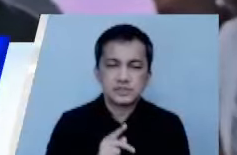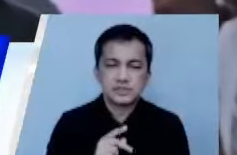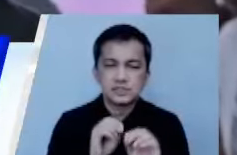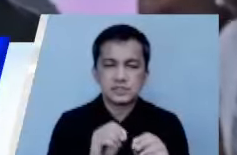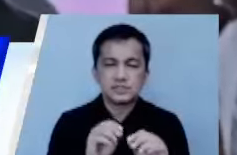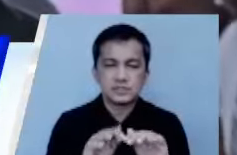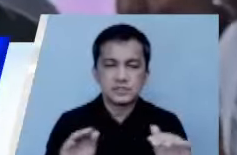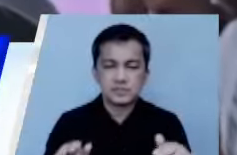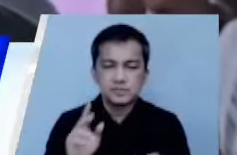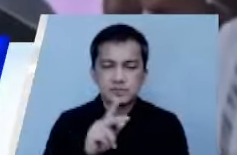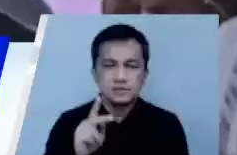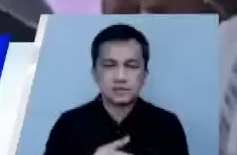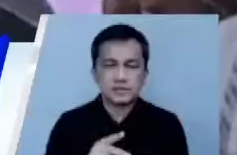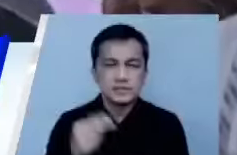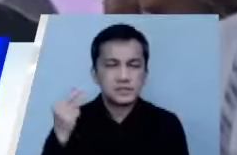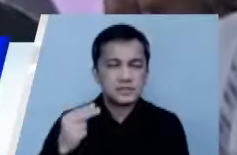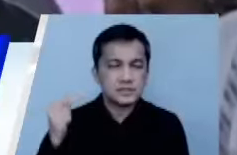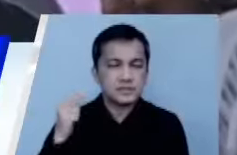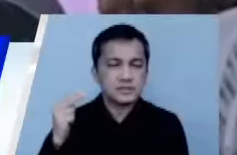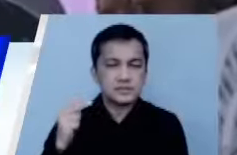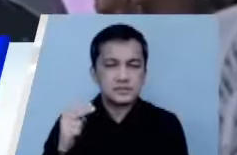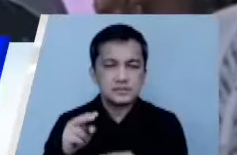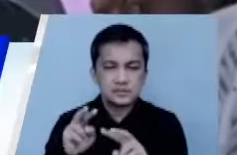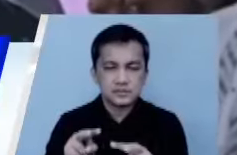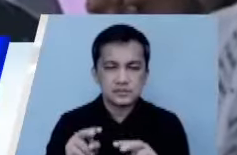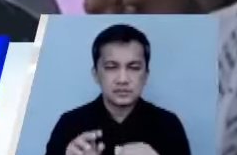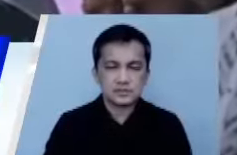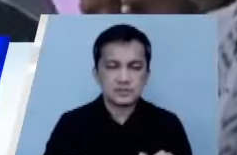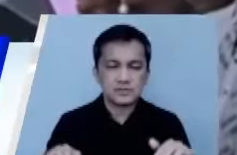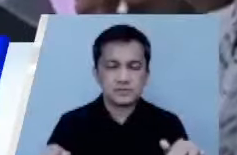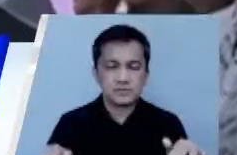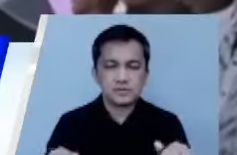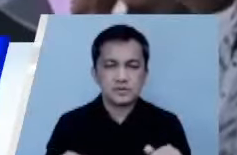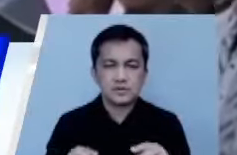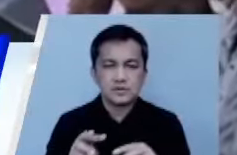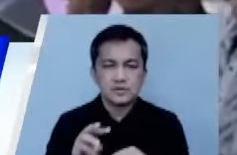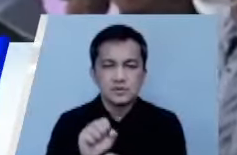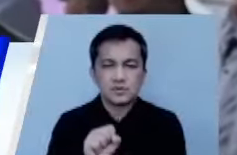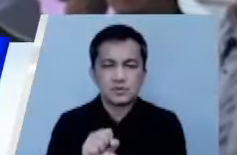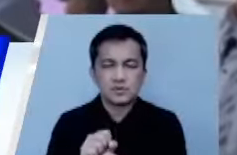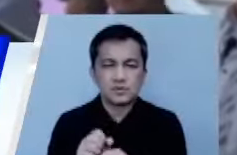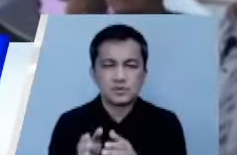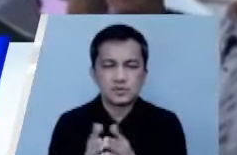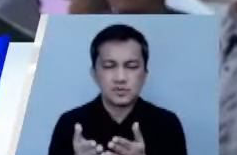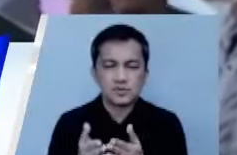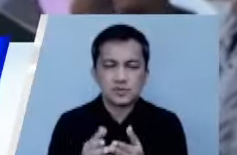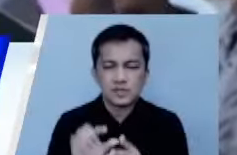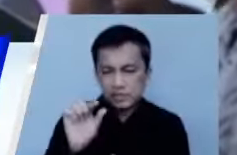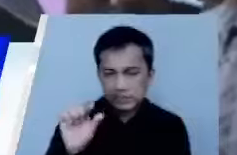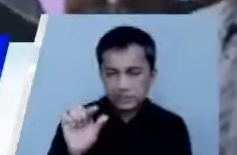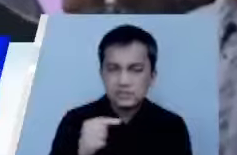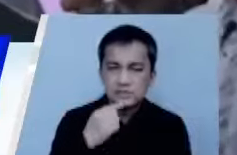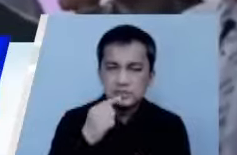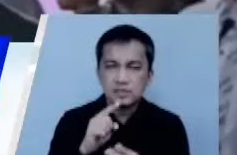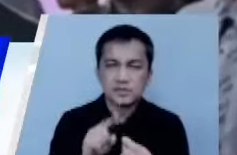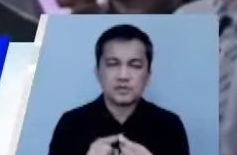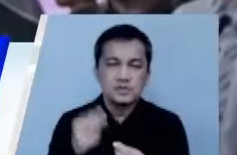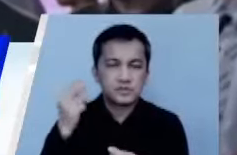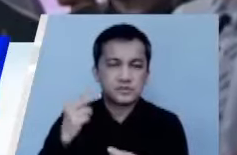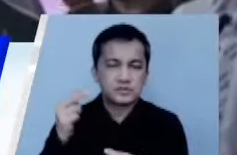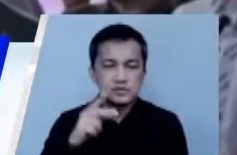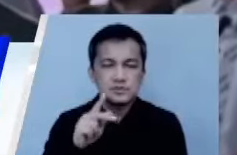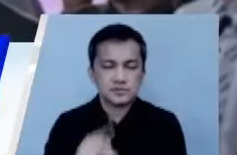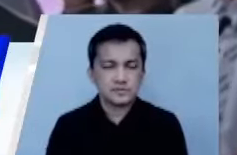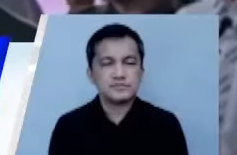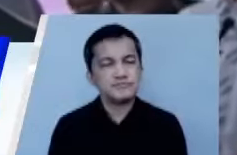because I I have seen my children's workbooks and they there is very little said about the history of the Philippines and that is so